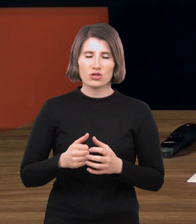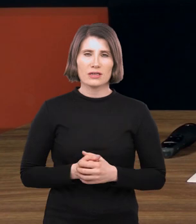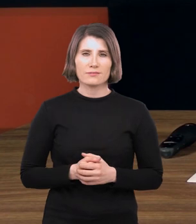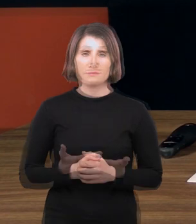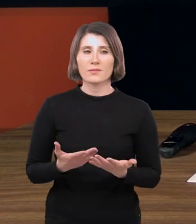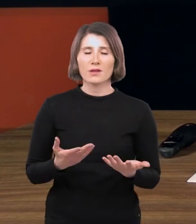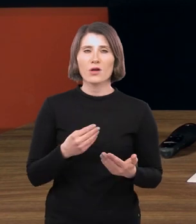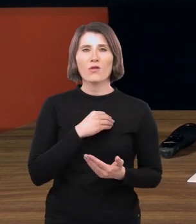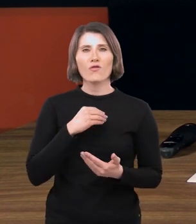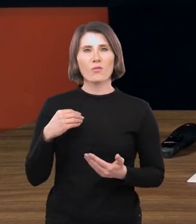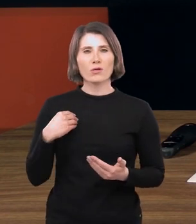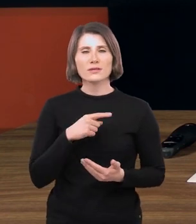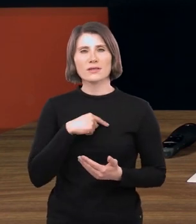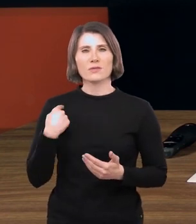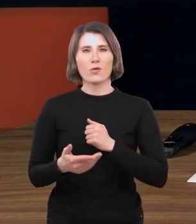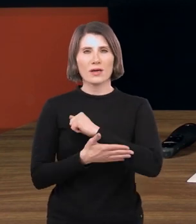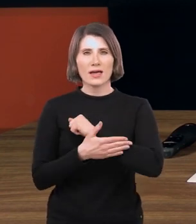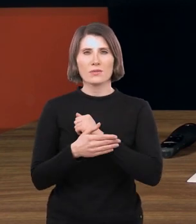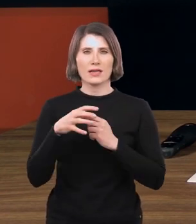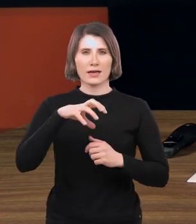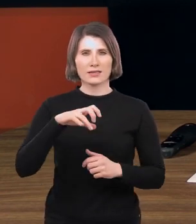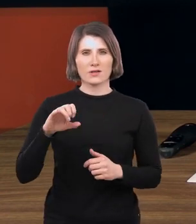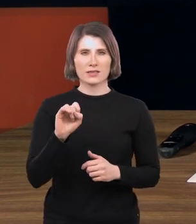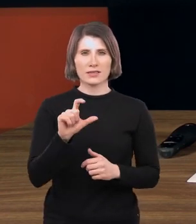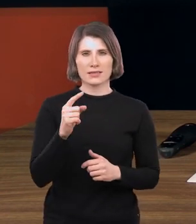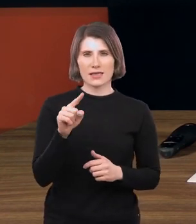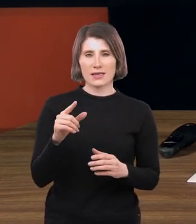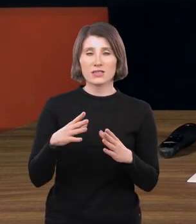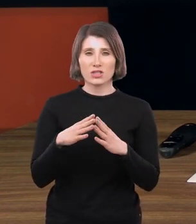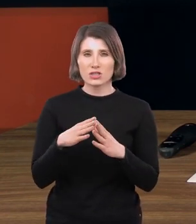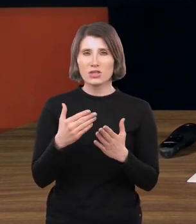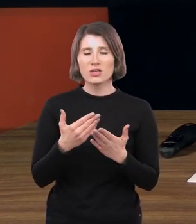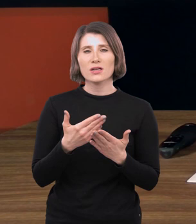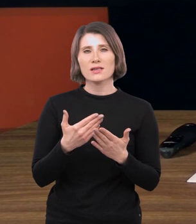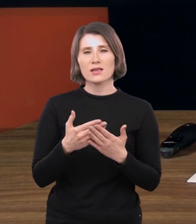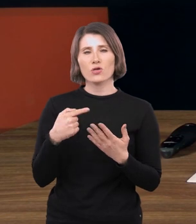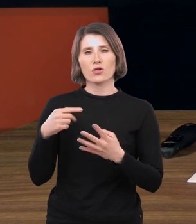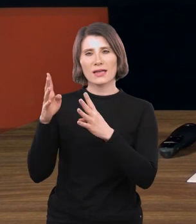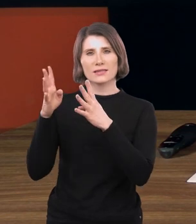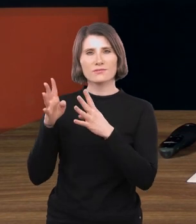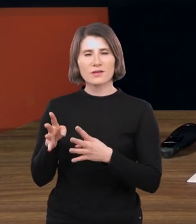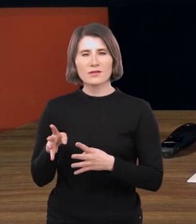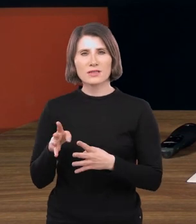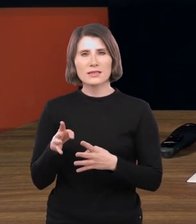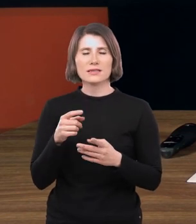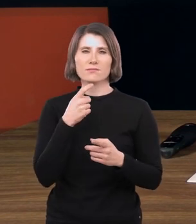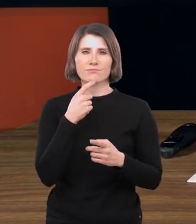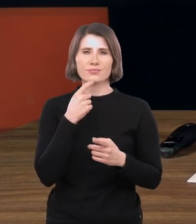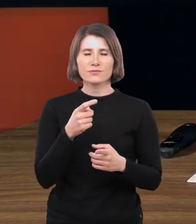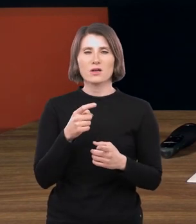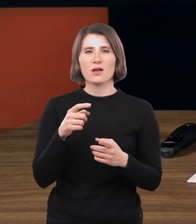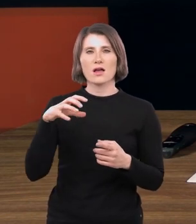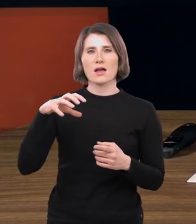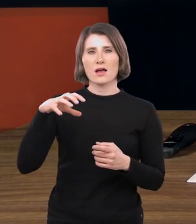w Polsce opieramy się na klasyfikacji ICD-10, pozwoliłam sobie przytoczyć definiowanie autyzmu dziecięcego i zespołu